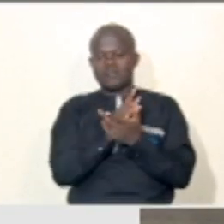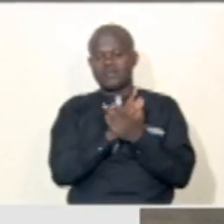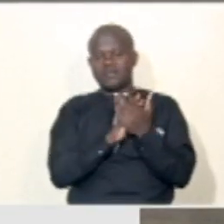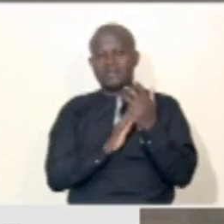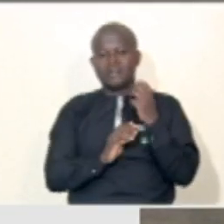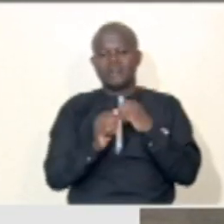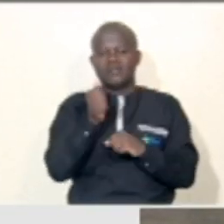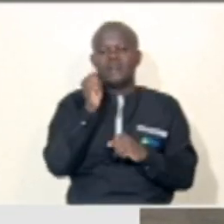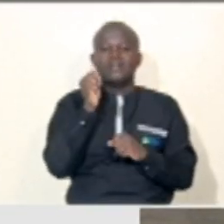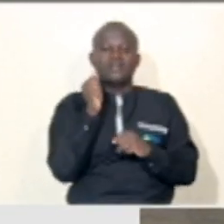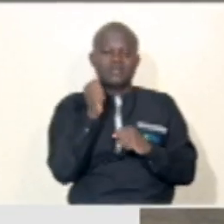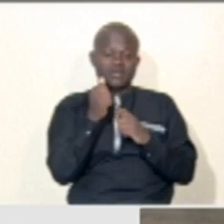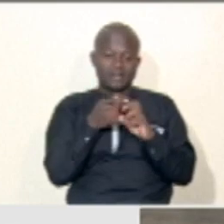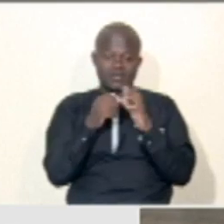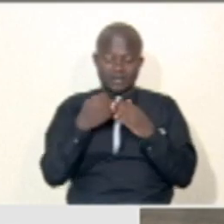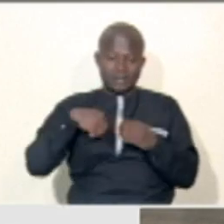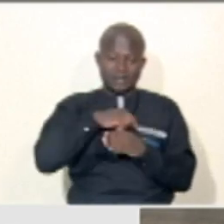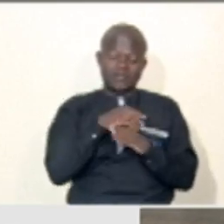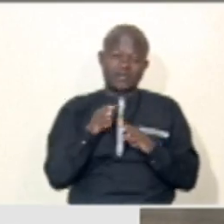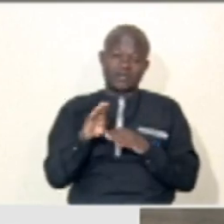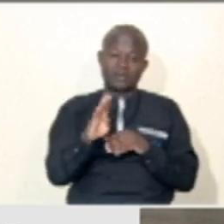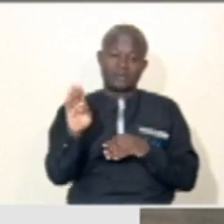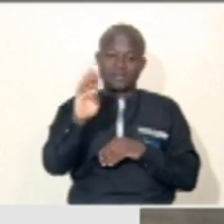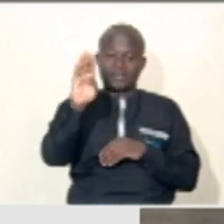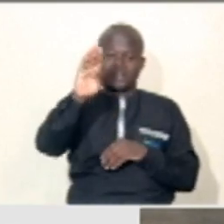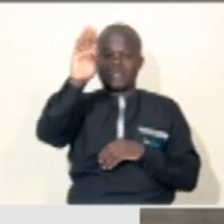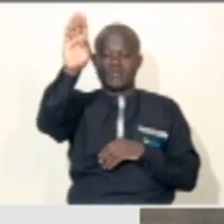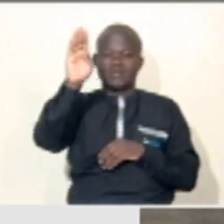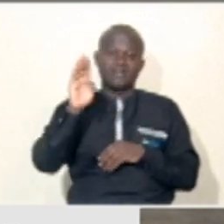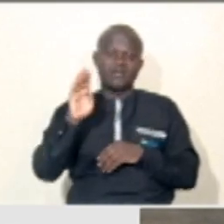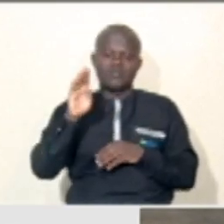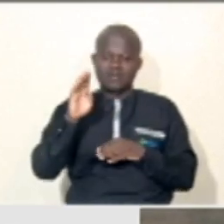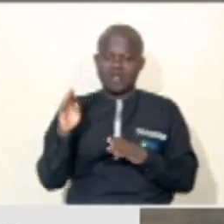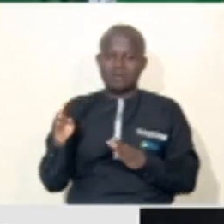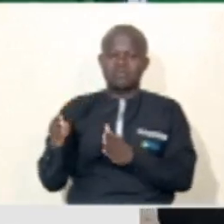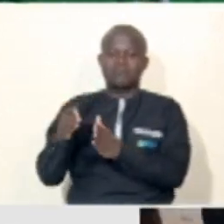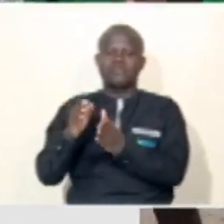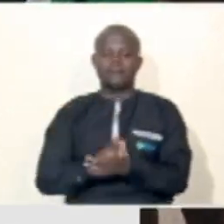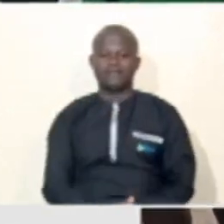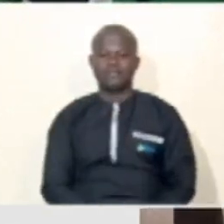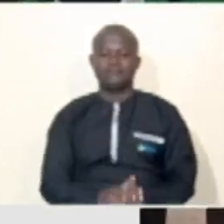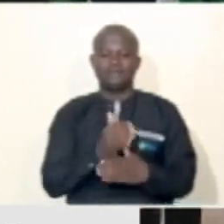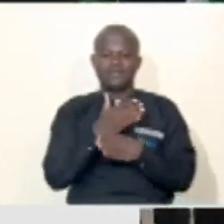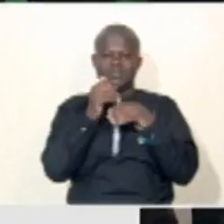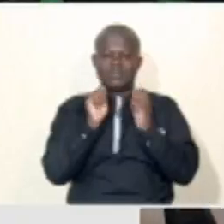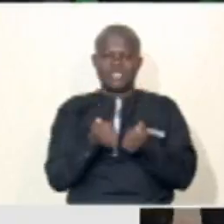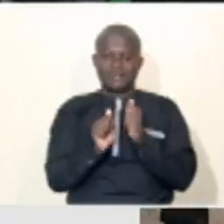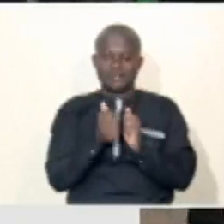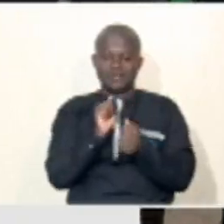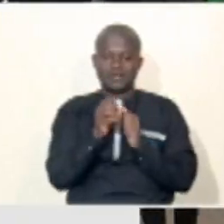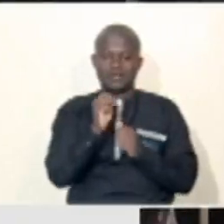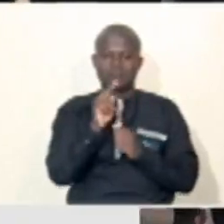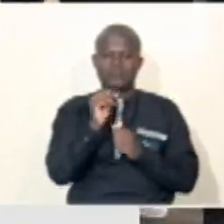harimo amatinga, harimo amatukutuku, ariko twe cyane cyane tugendera mu nzira z'ikirundi mu misozi mu bantu. Minisitiri wa Siporo Munyangaju